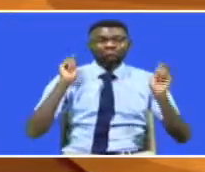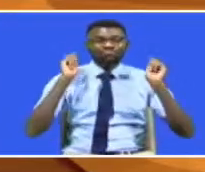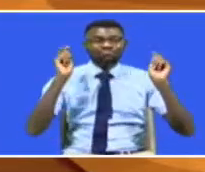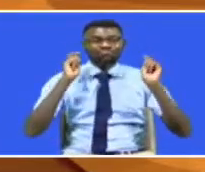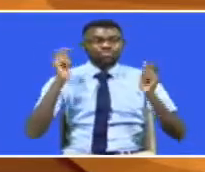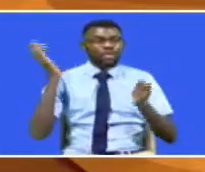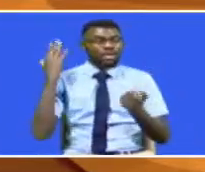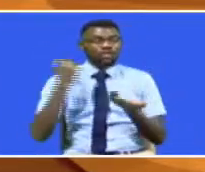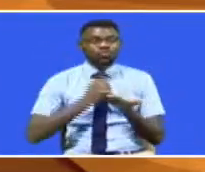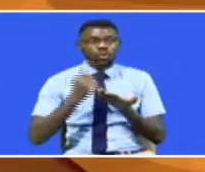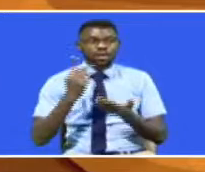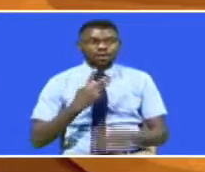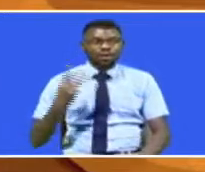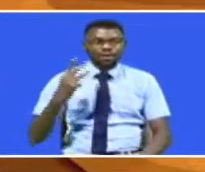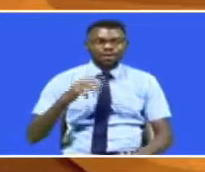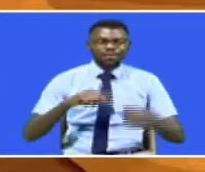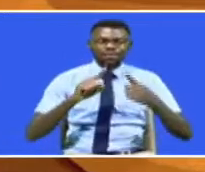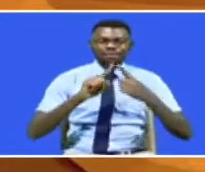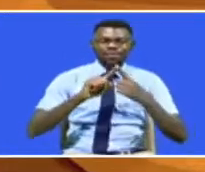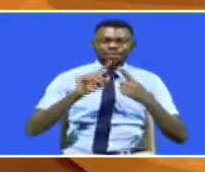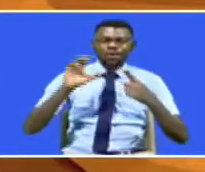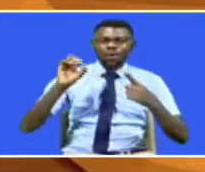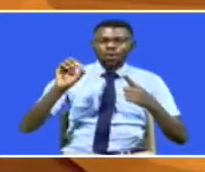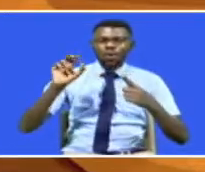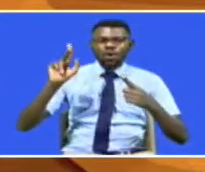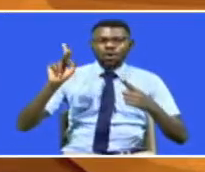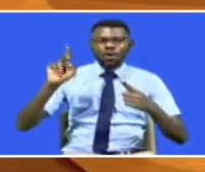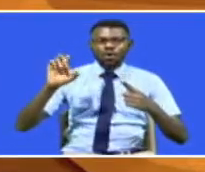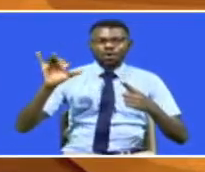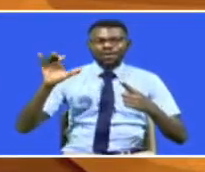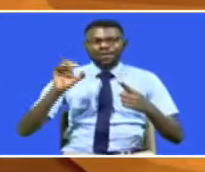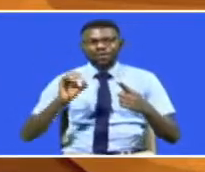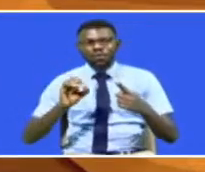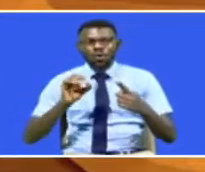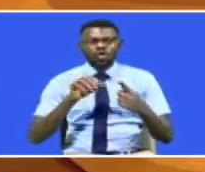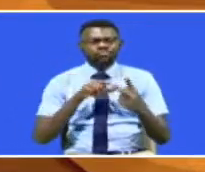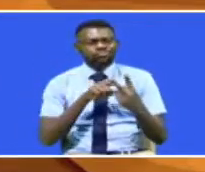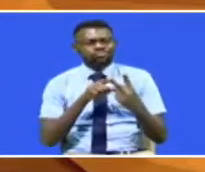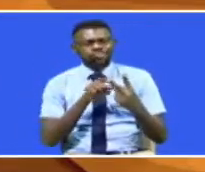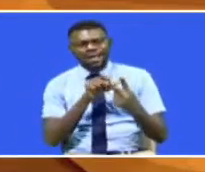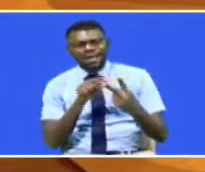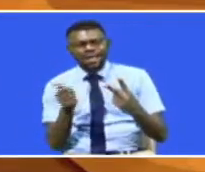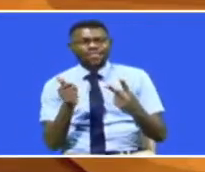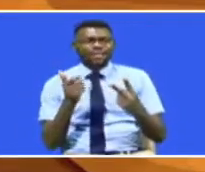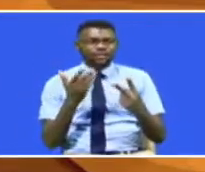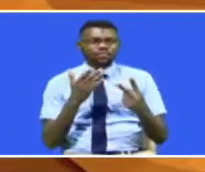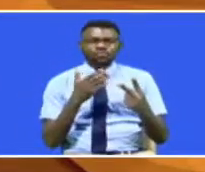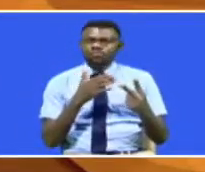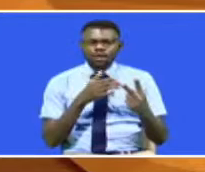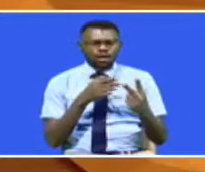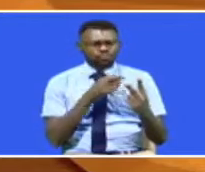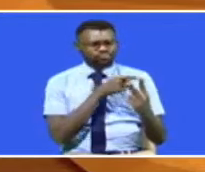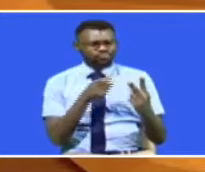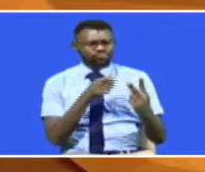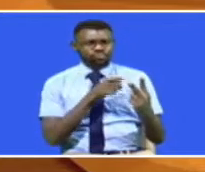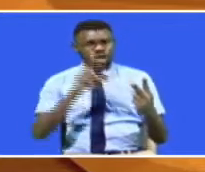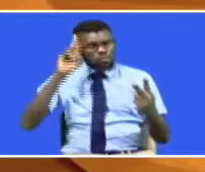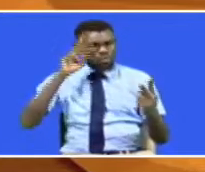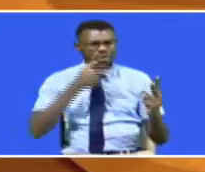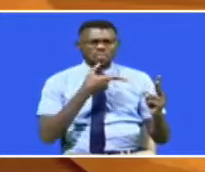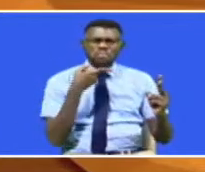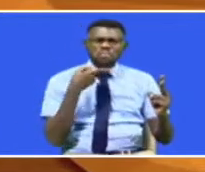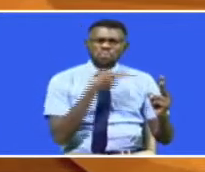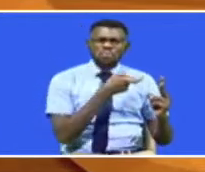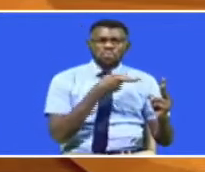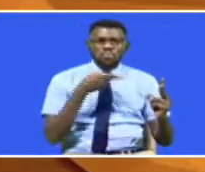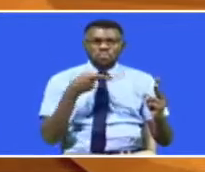iliyopita. Fanuel Okelo pamoja na mwenzake walijipata katikati ya vurugu hizo na kuripotiwa kupigwa risasi na maafisa wa polisi na